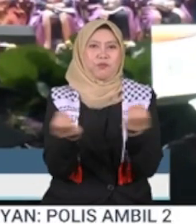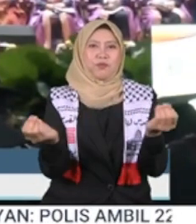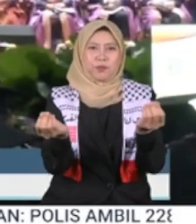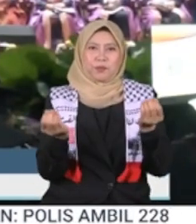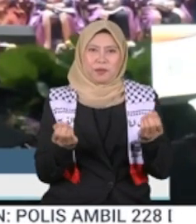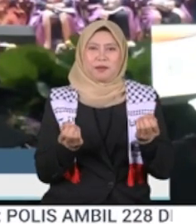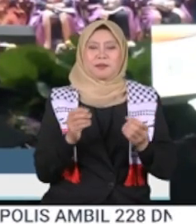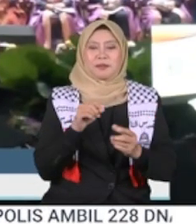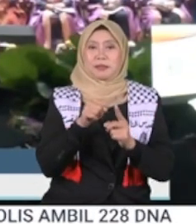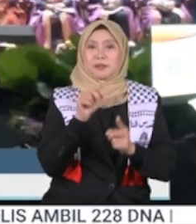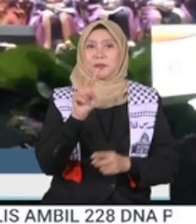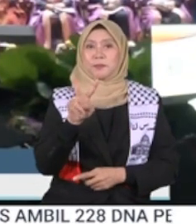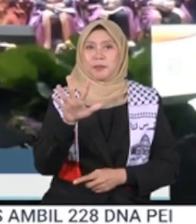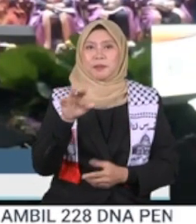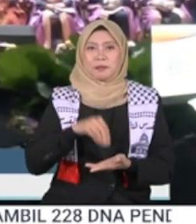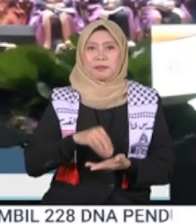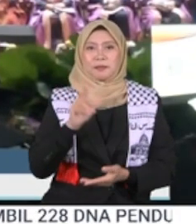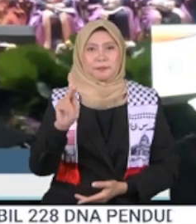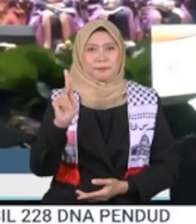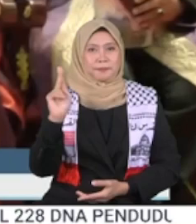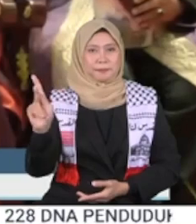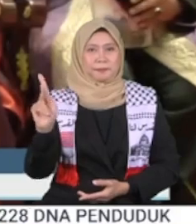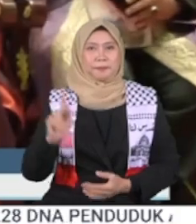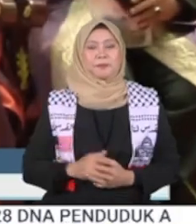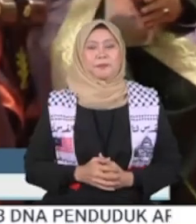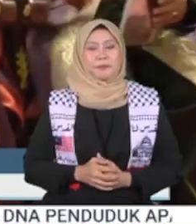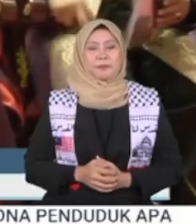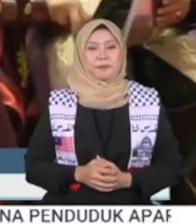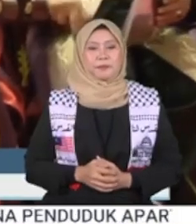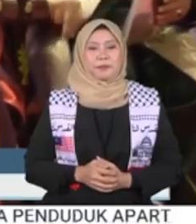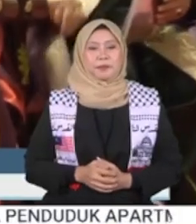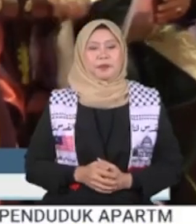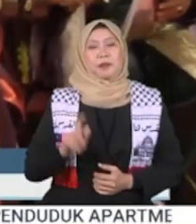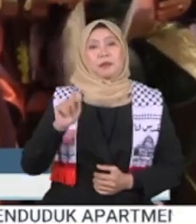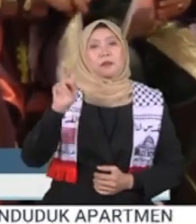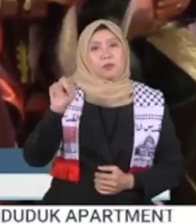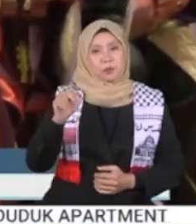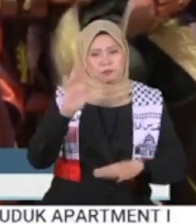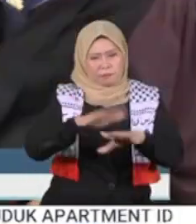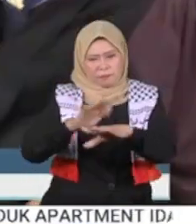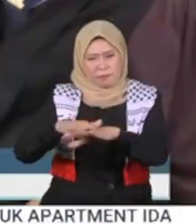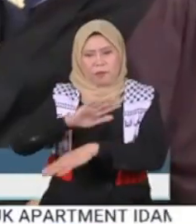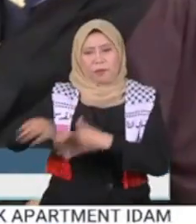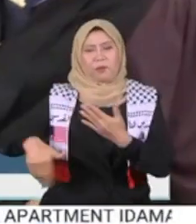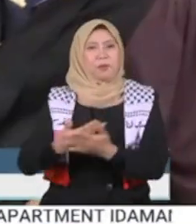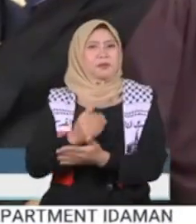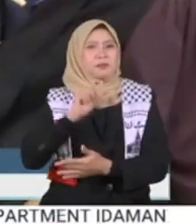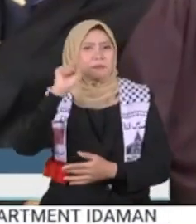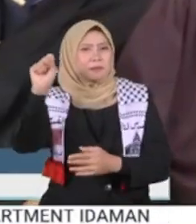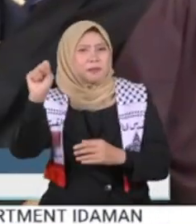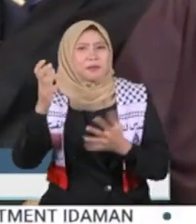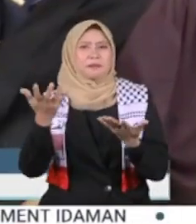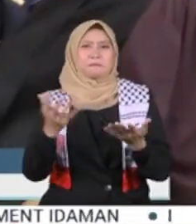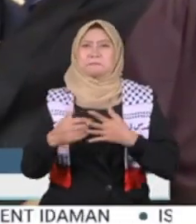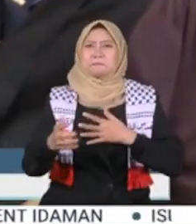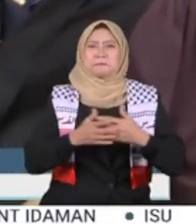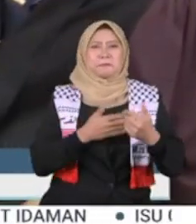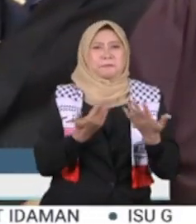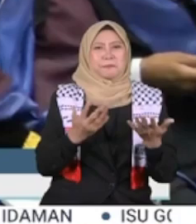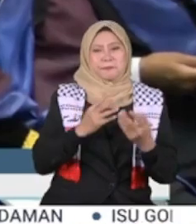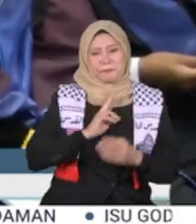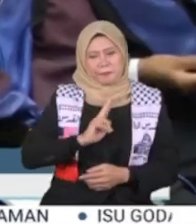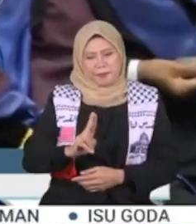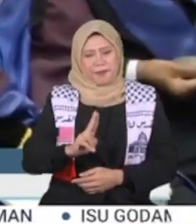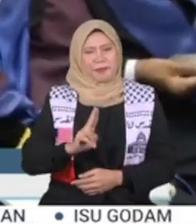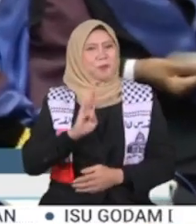UMS ke-25 di Kota Kinabalu Dalam pada itu Tun Juhar mengajak rakyat negeri ini tanpa mengira etnik agama dan budaya